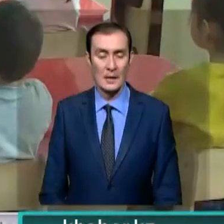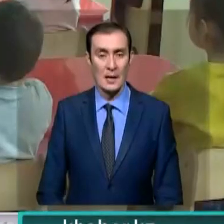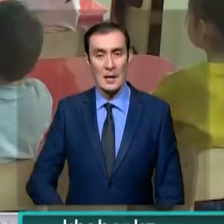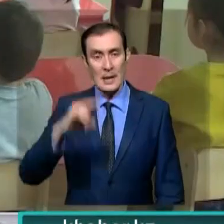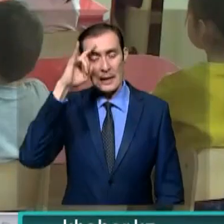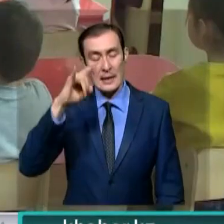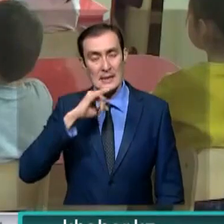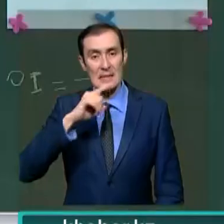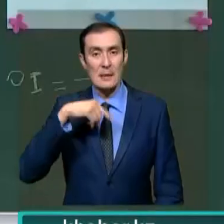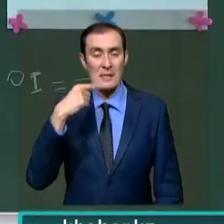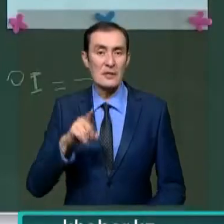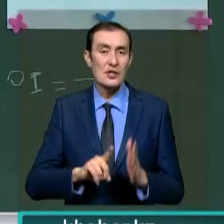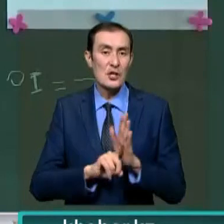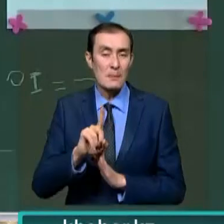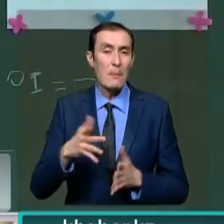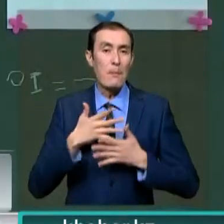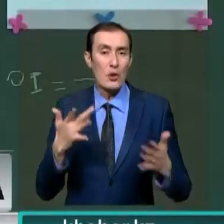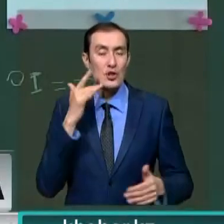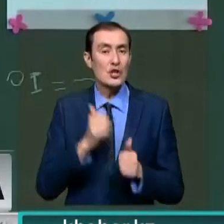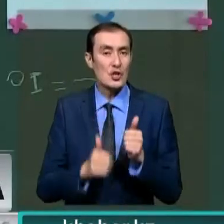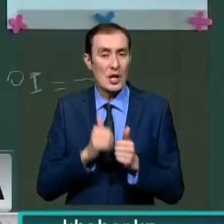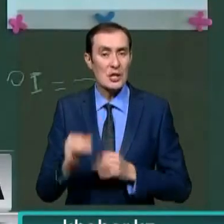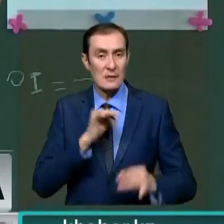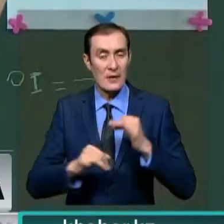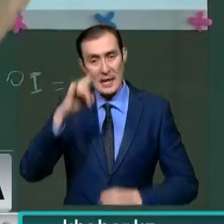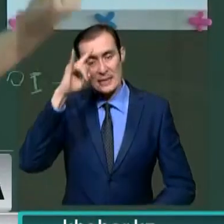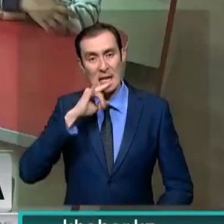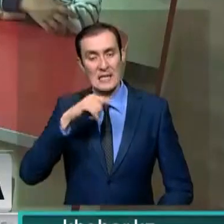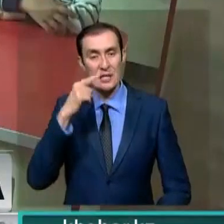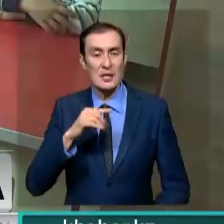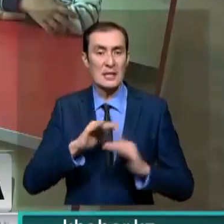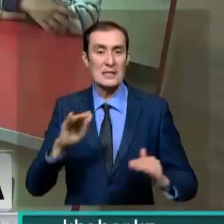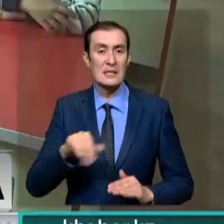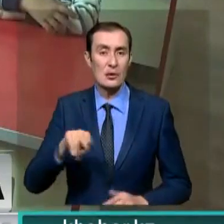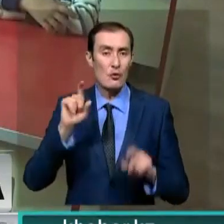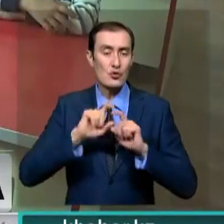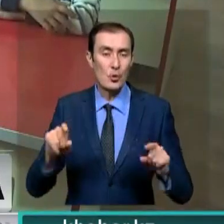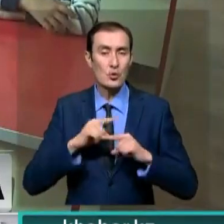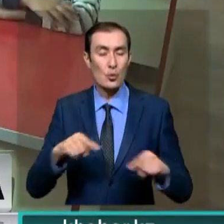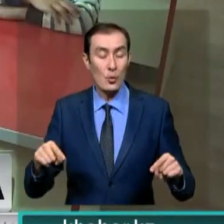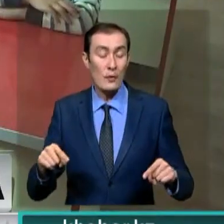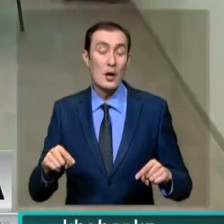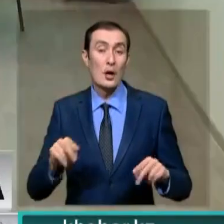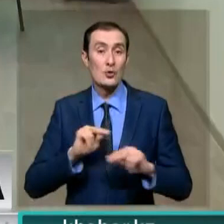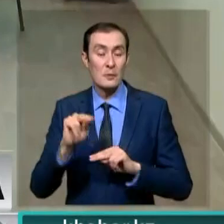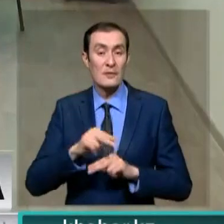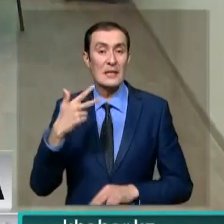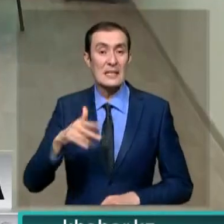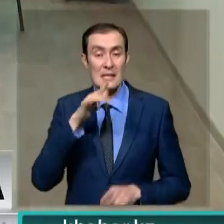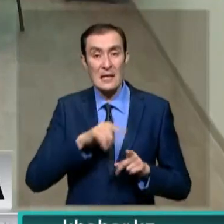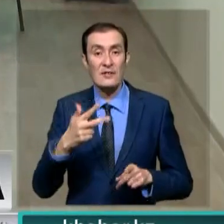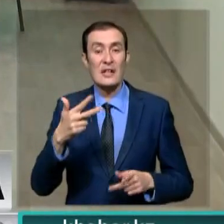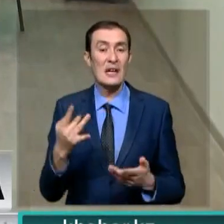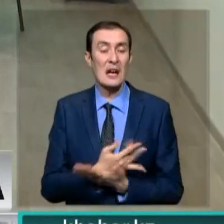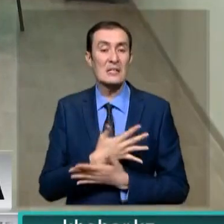казахском говорить стали все больше все чаще казахоязычных дет садов школ и других учебных заведений за 30 лет стало в три